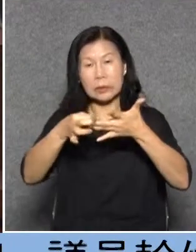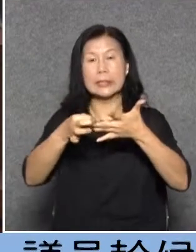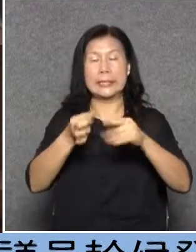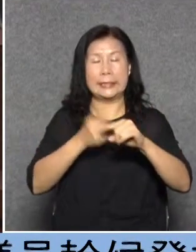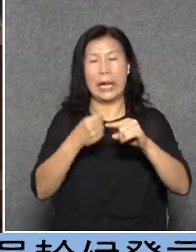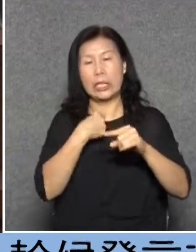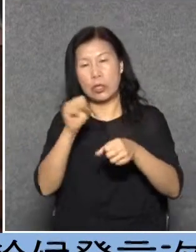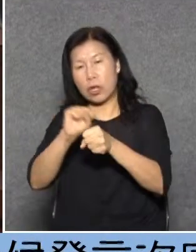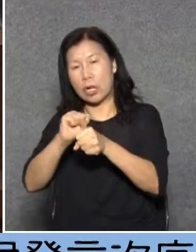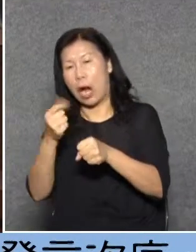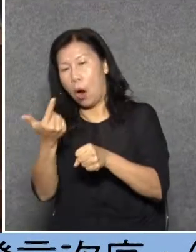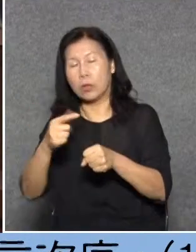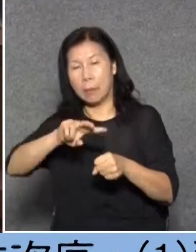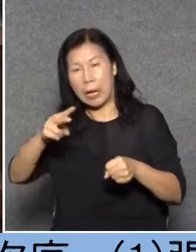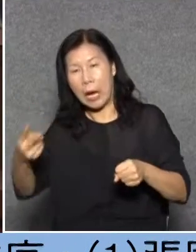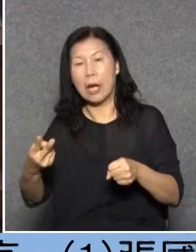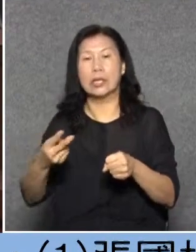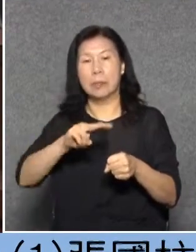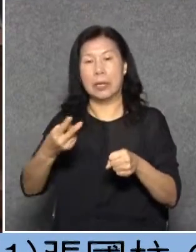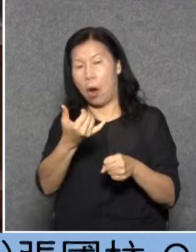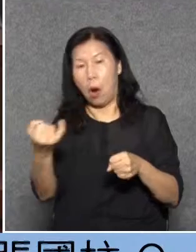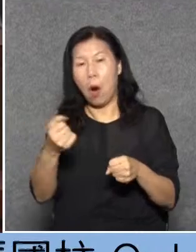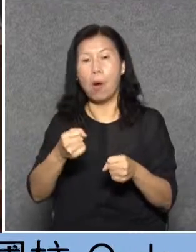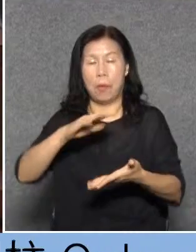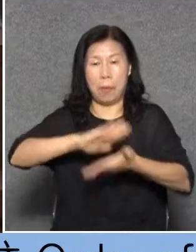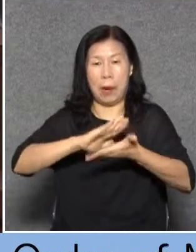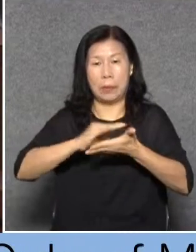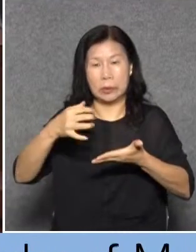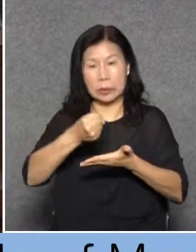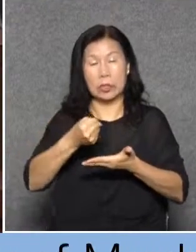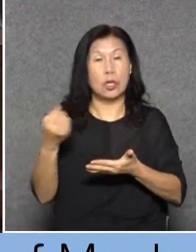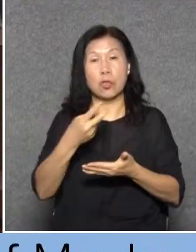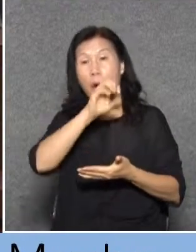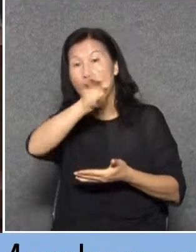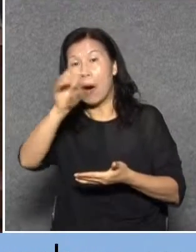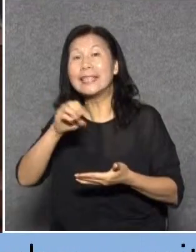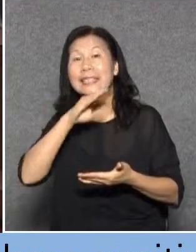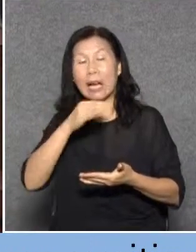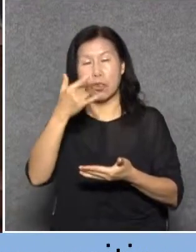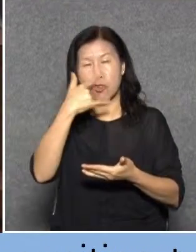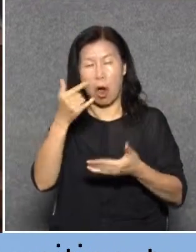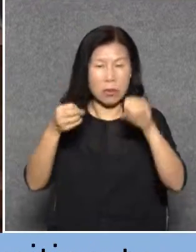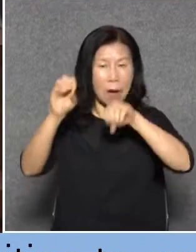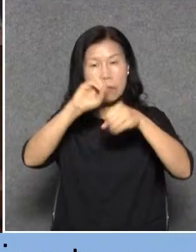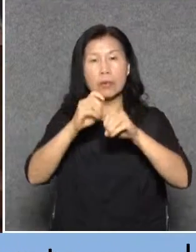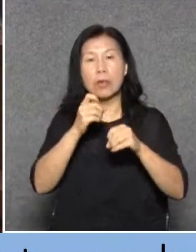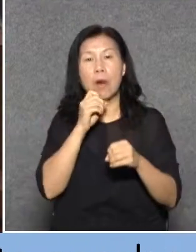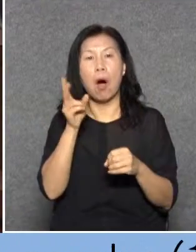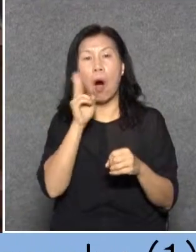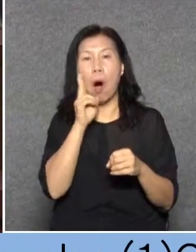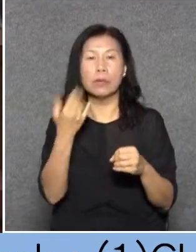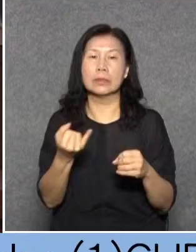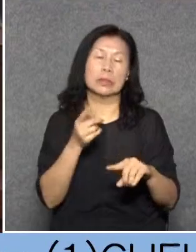討他們的版權法。所以這個呢，與其說要再諮詢等埋你最新科技呢，恐怕呢我們是亦都是緣木求